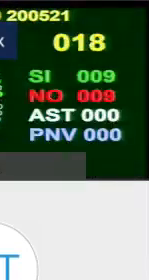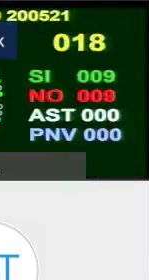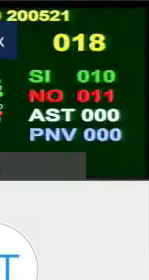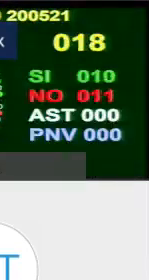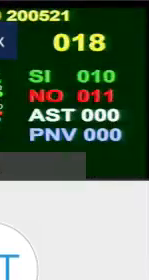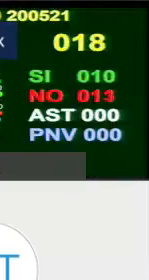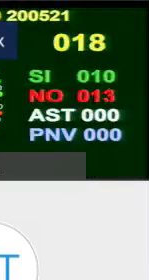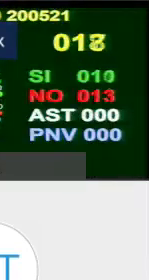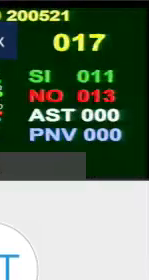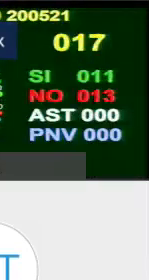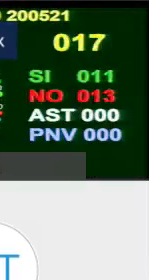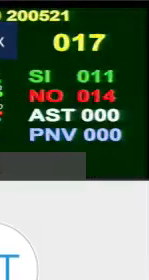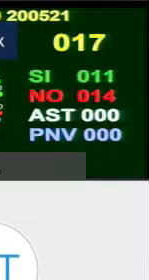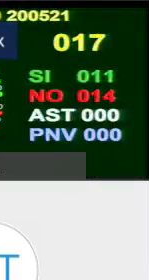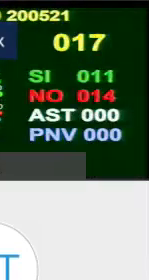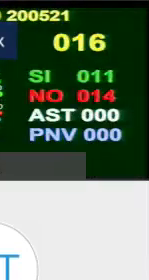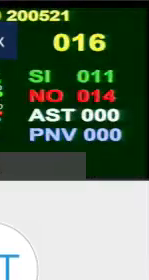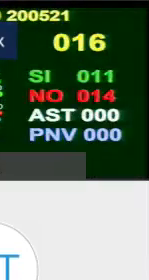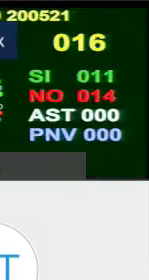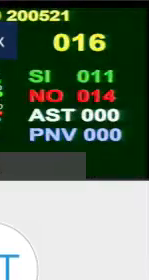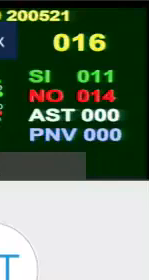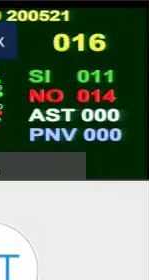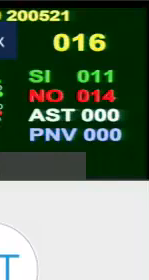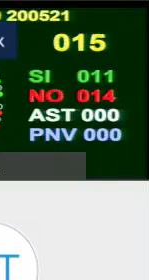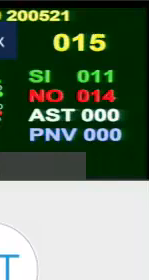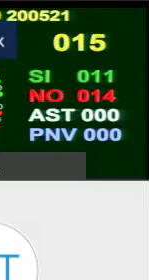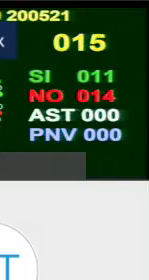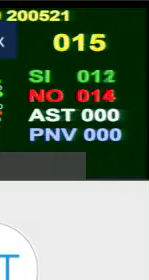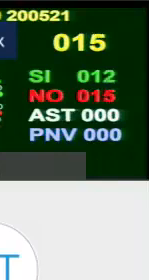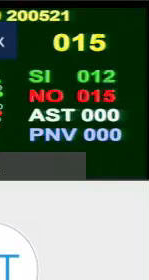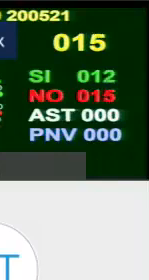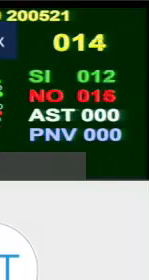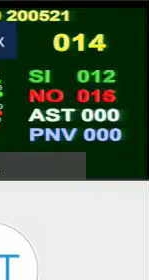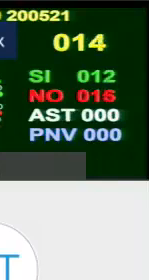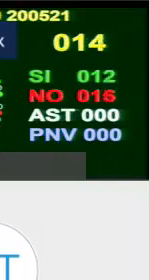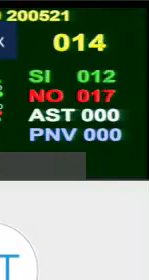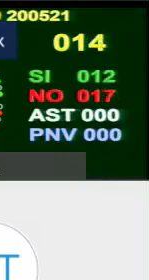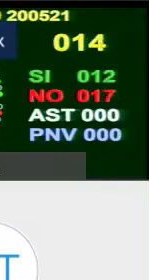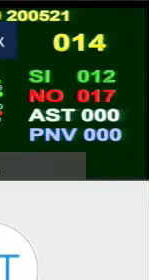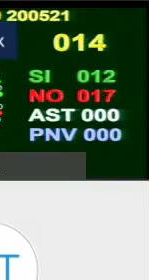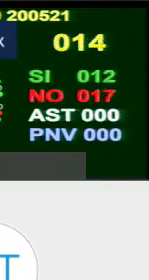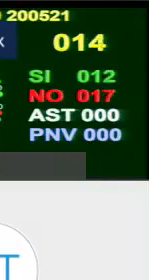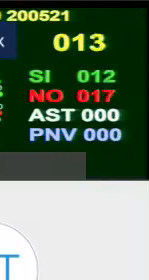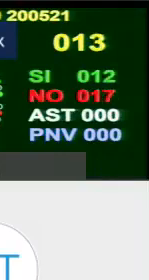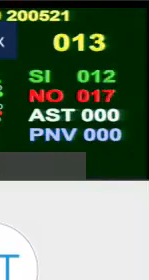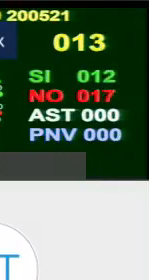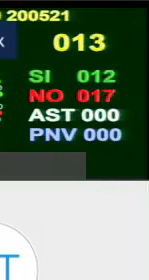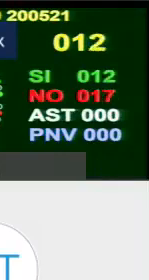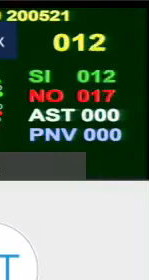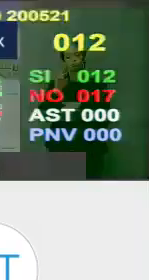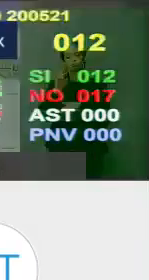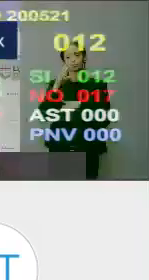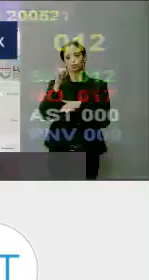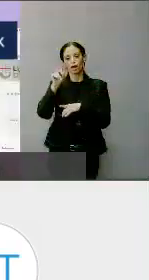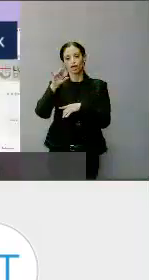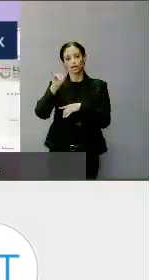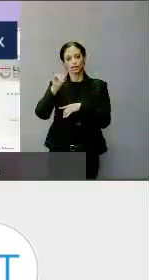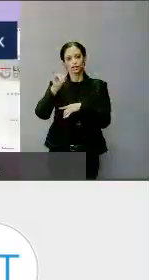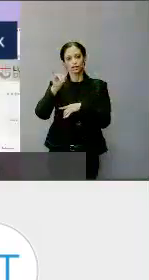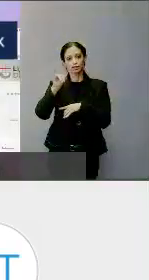da remoto su 225 volevo le consigliere avvenente grazie consigliera bruccoleri